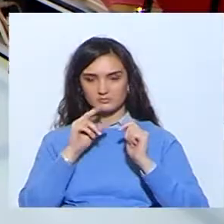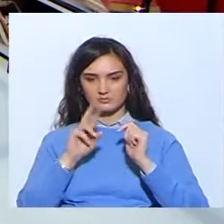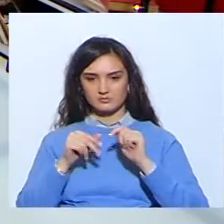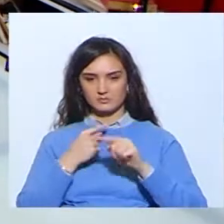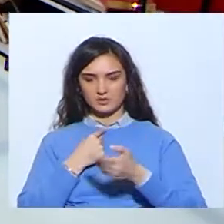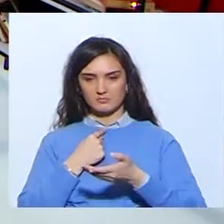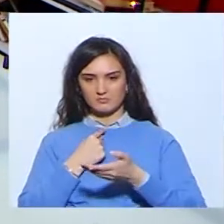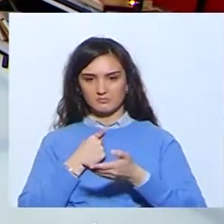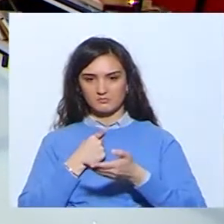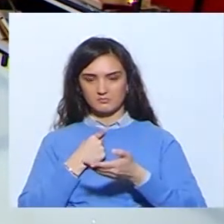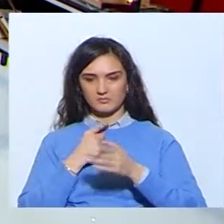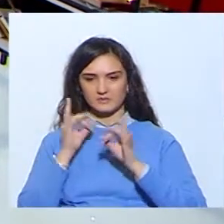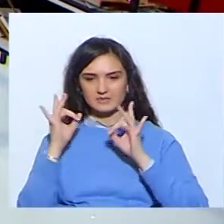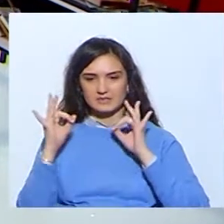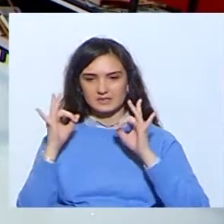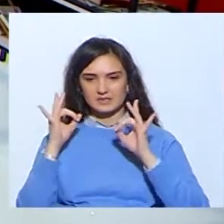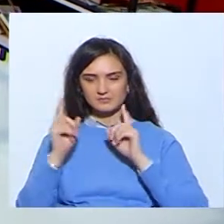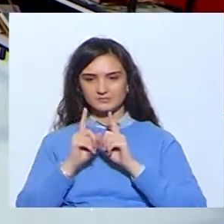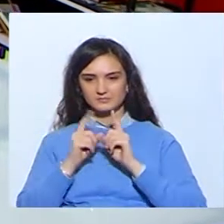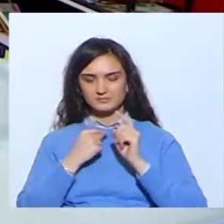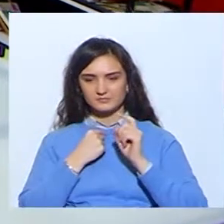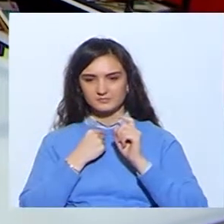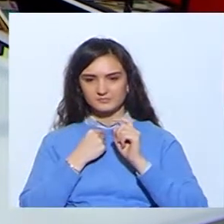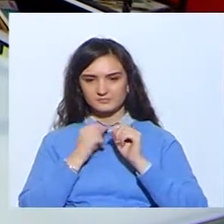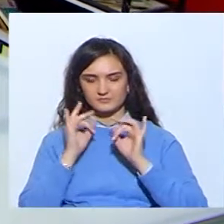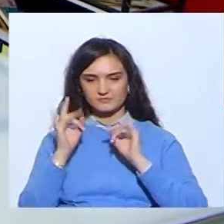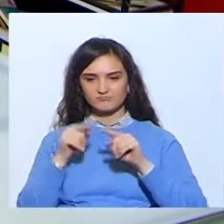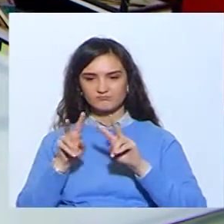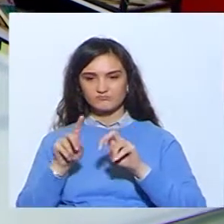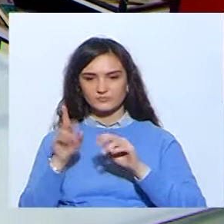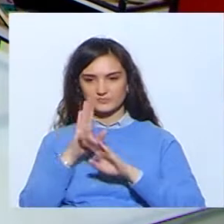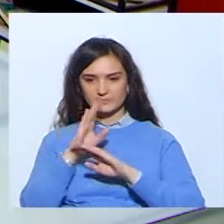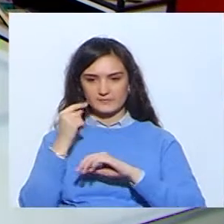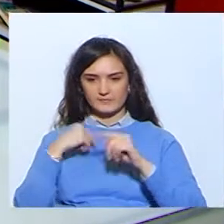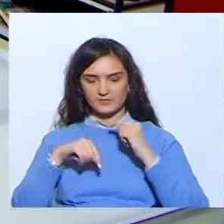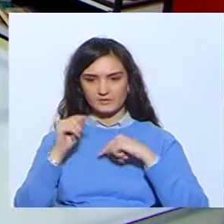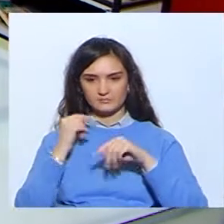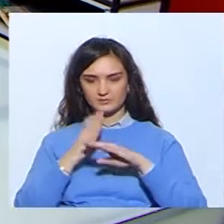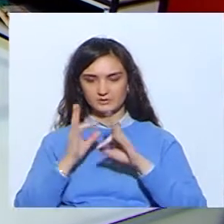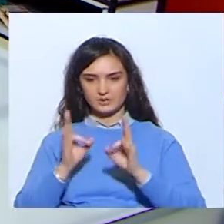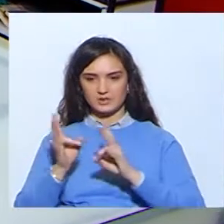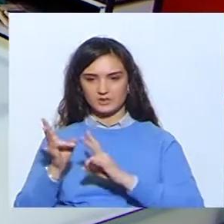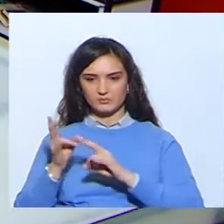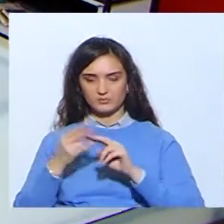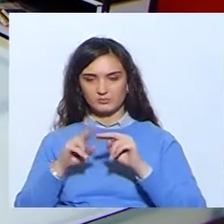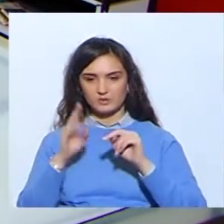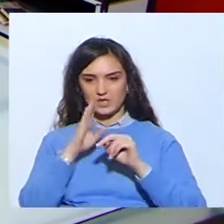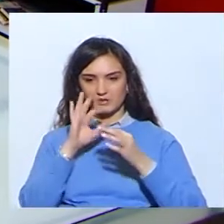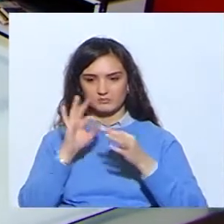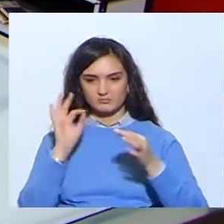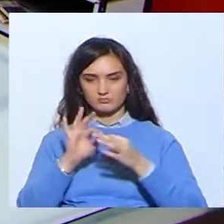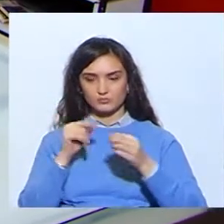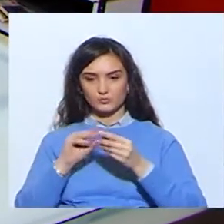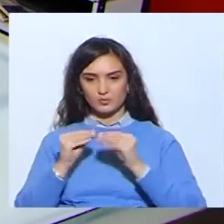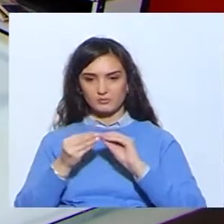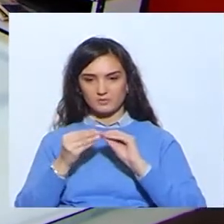ხმა გახდა ხრინწიანი, ეს იმას ნიშნავს, რომ საჰაერო გზები არის დაზიანებული, იმიტომ რომ რაღაცა